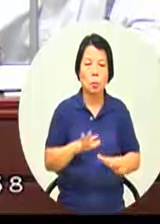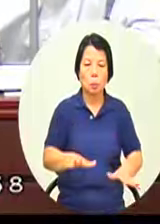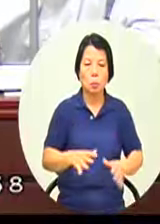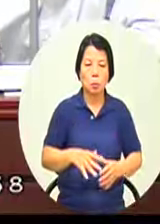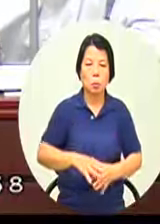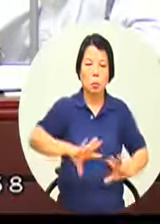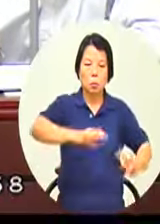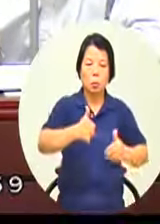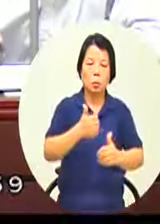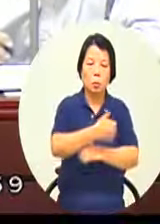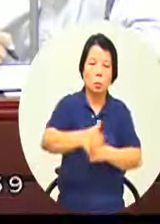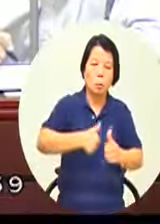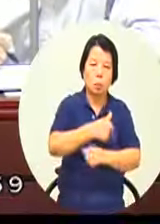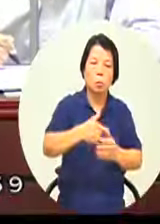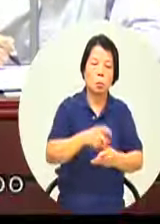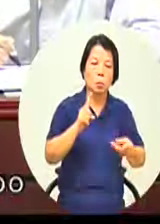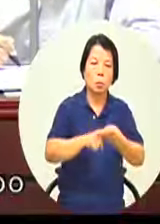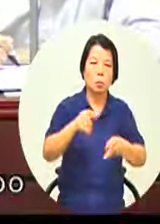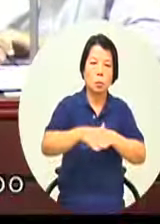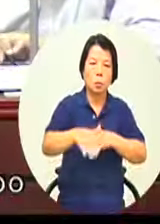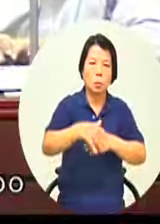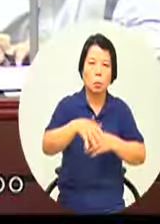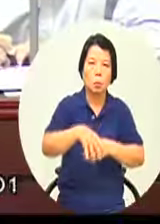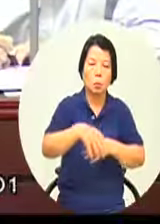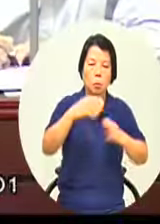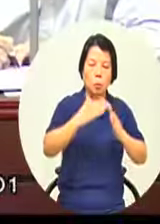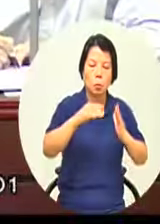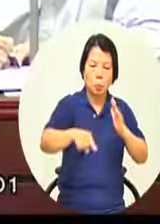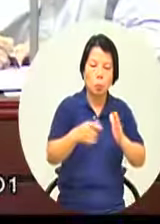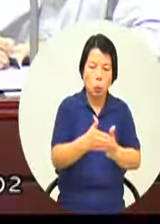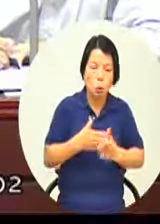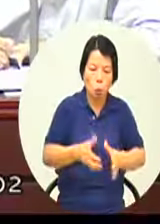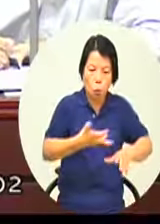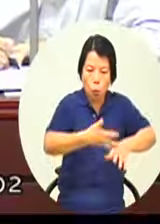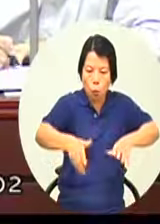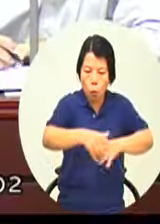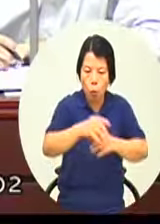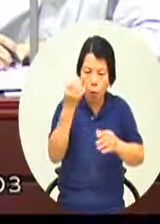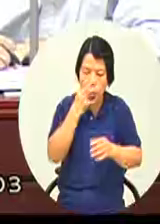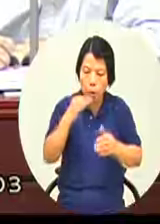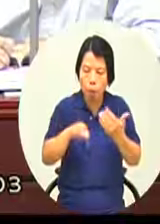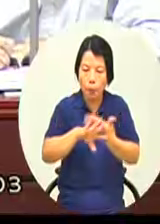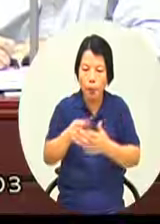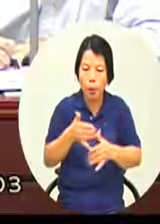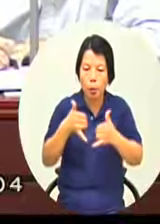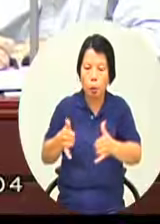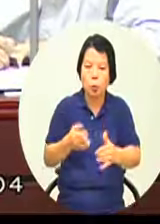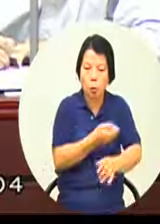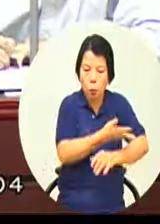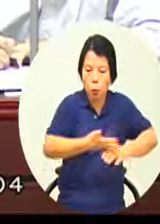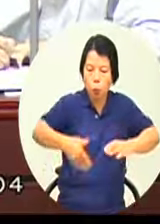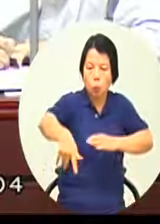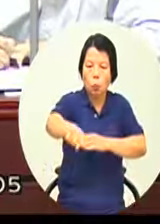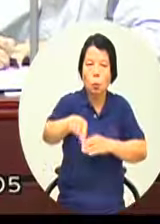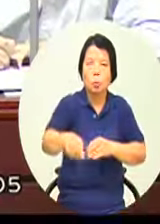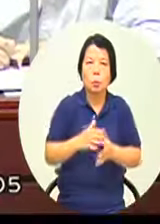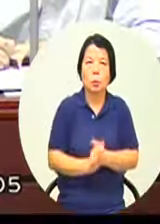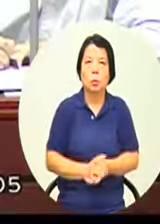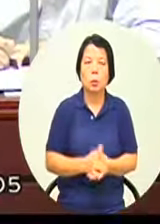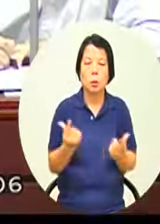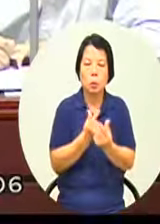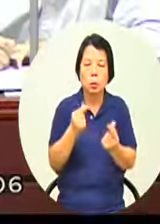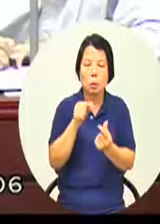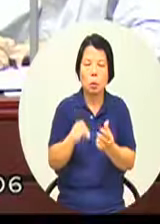场馆旁边的排水区要分洪，我们必须要帮他找出另外一个空间，让他把这个集水区的水赶快排到类似